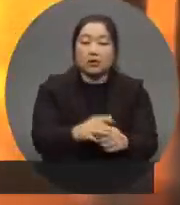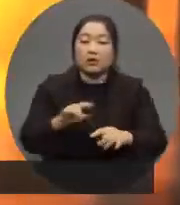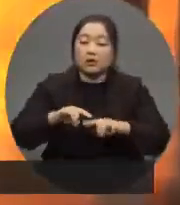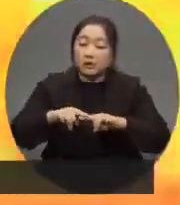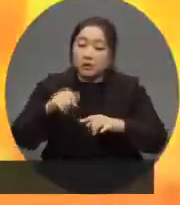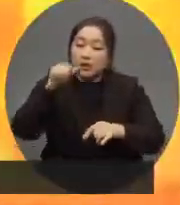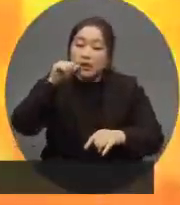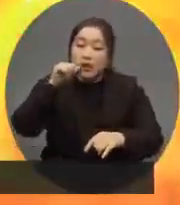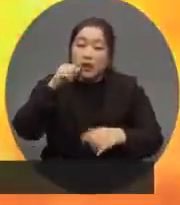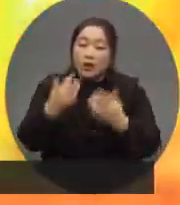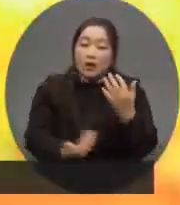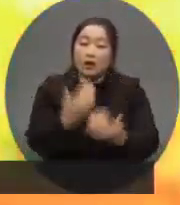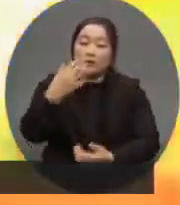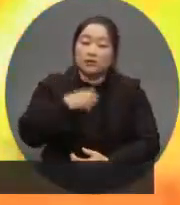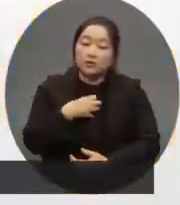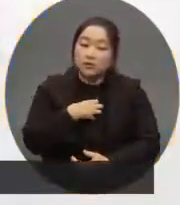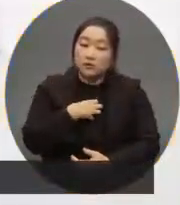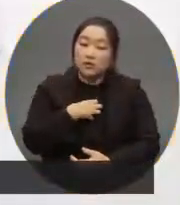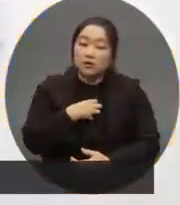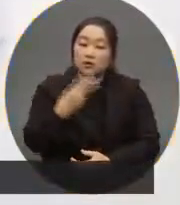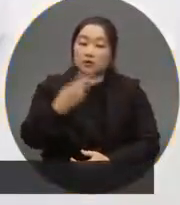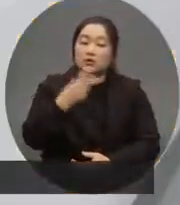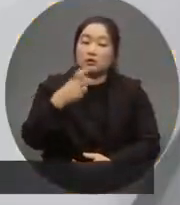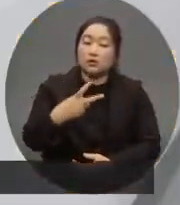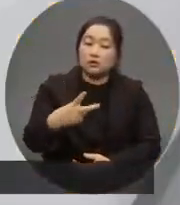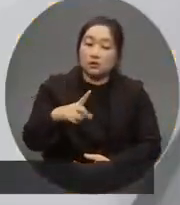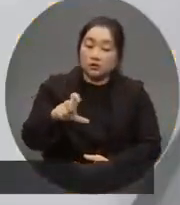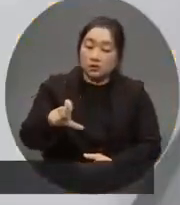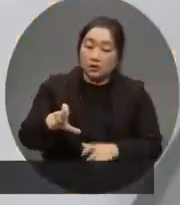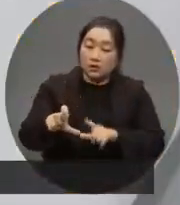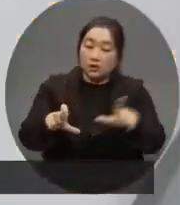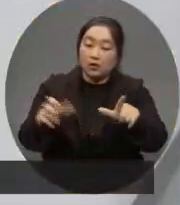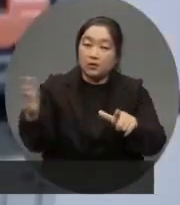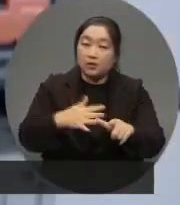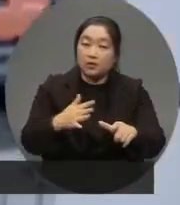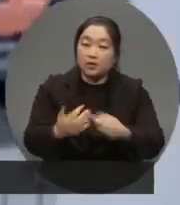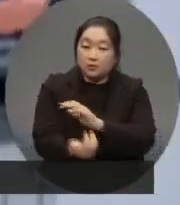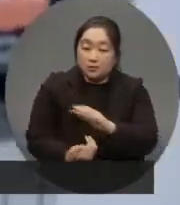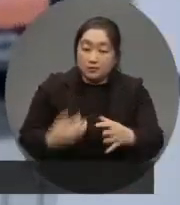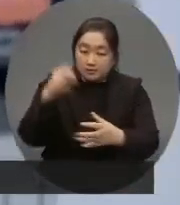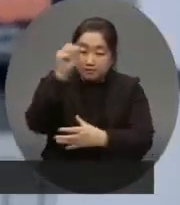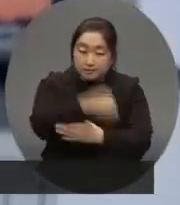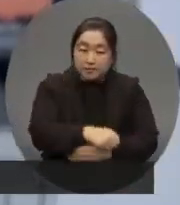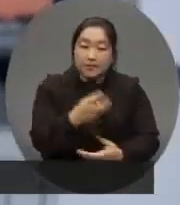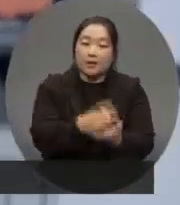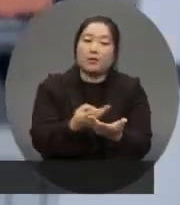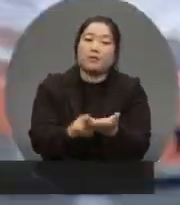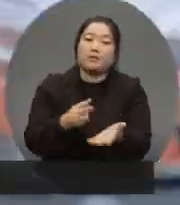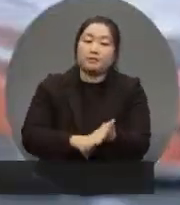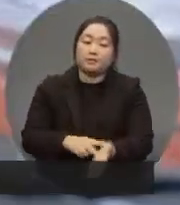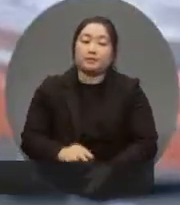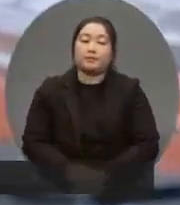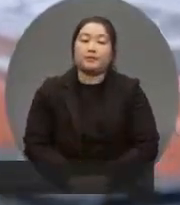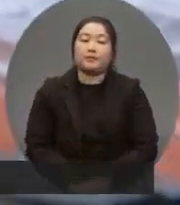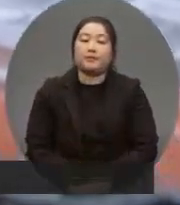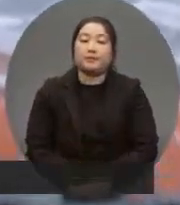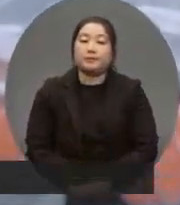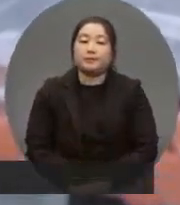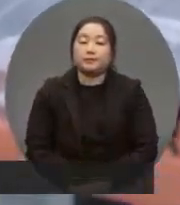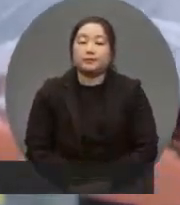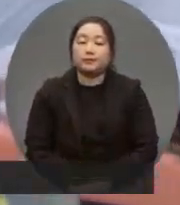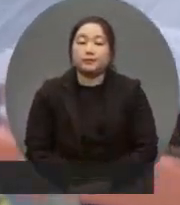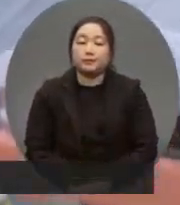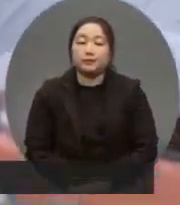배터리는 화재 위험 등을 고려해 2025년부터 사전 형식 승인을 받도록 관련법이 개정됐습니다 MBC